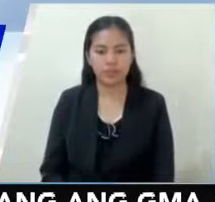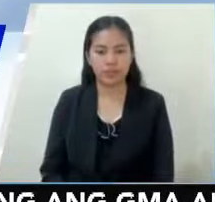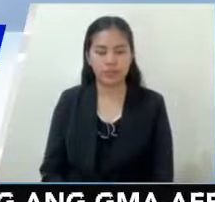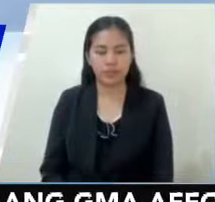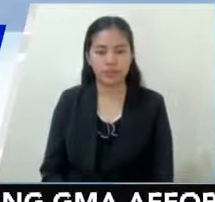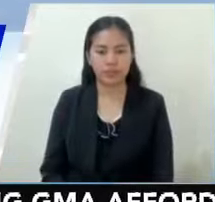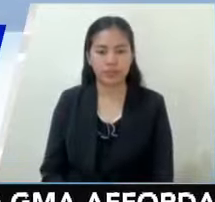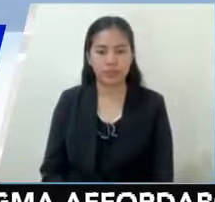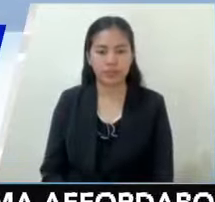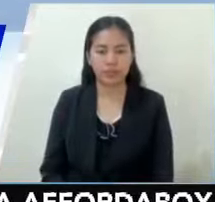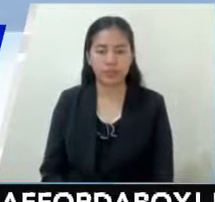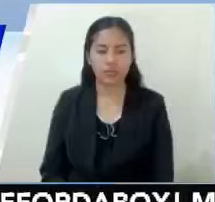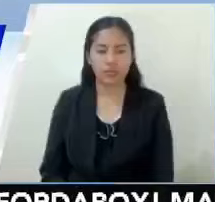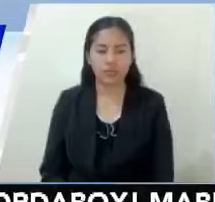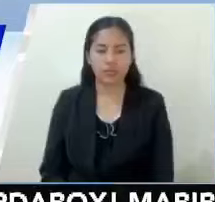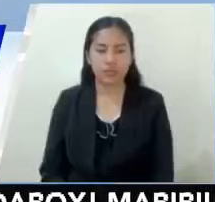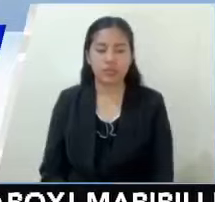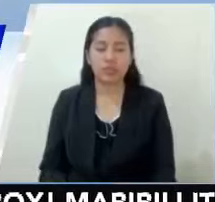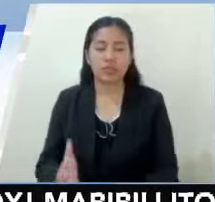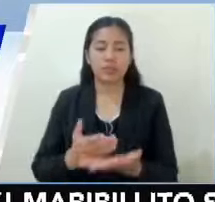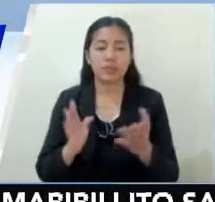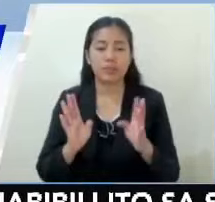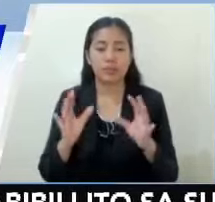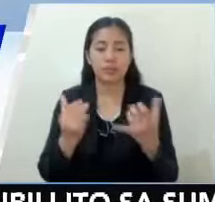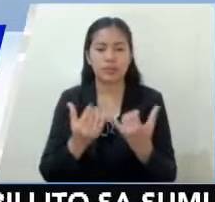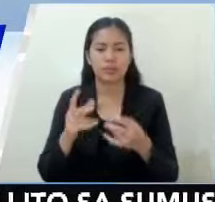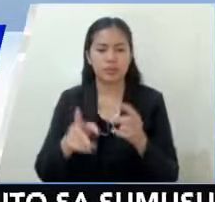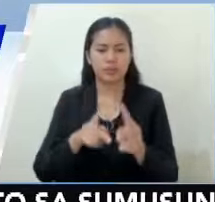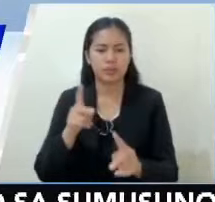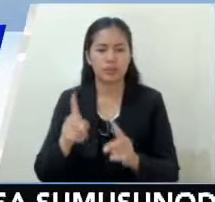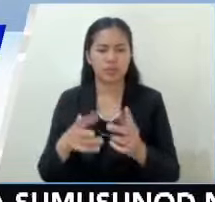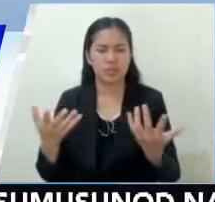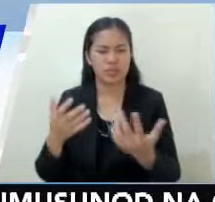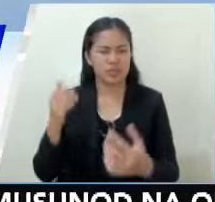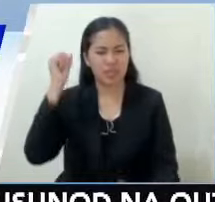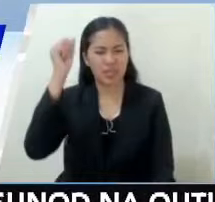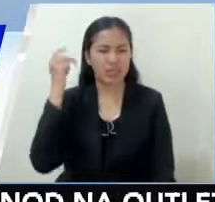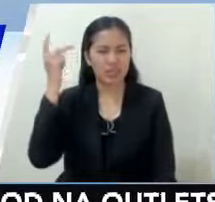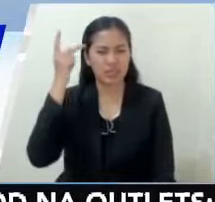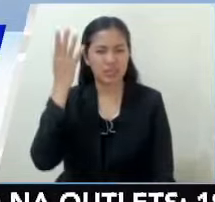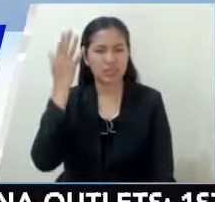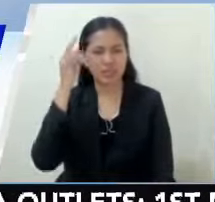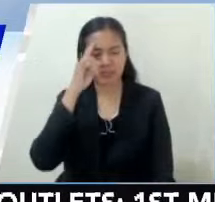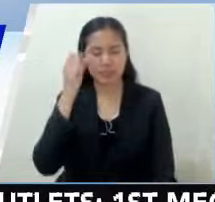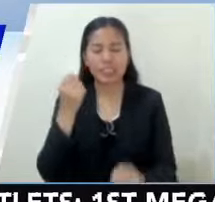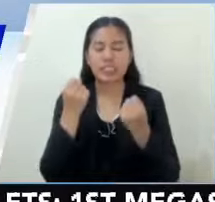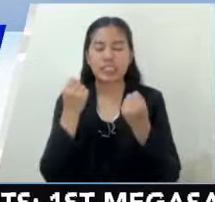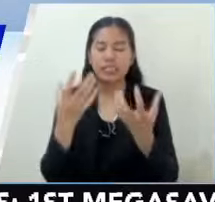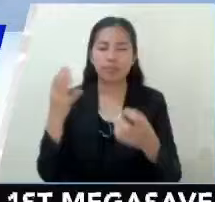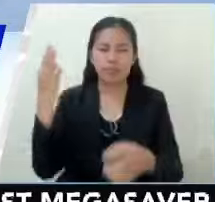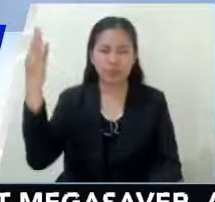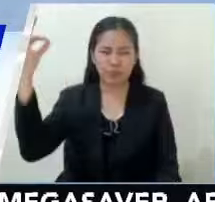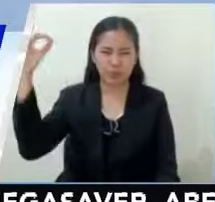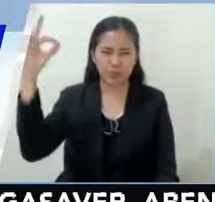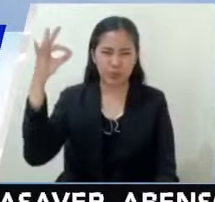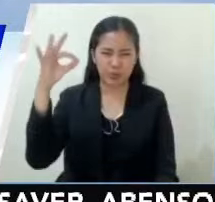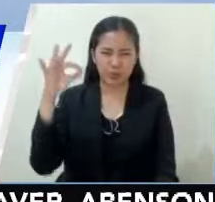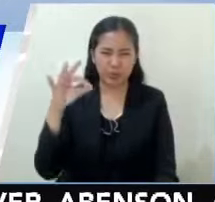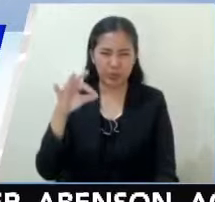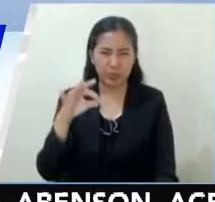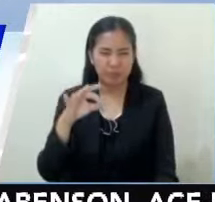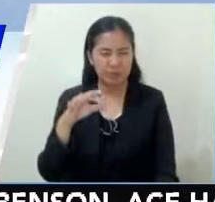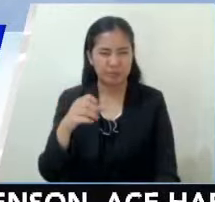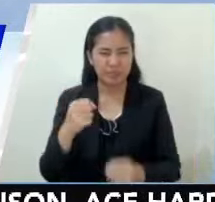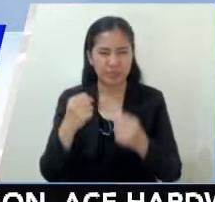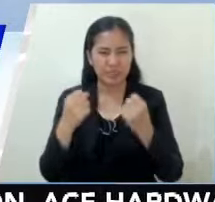Nababahalang ilang taga-barangay Maloco sa Ibahay, Aklan dahil sa pagdami ng mga langaw sa kanilang lugar. Ilang linggo na raw nararanasan